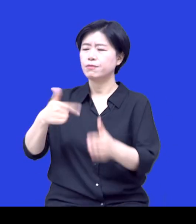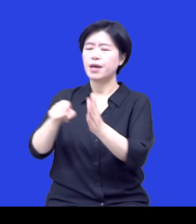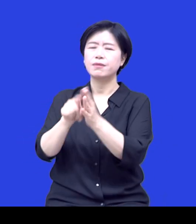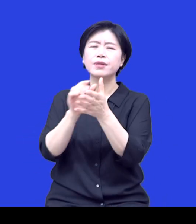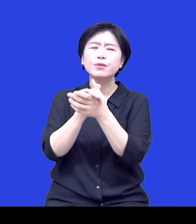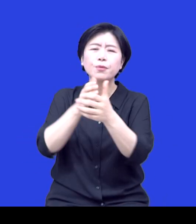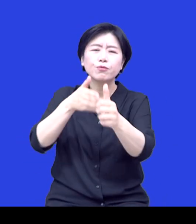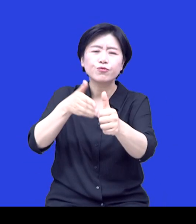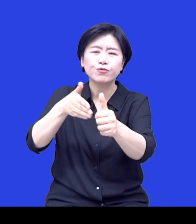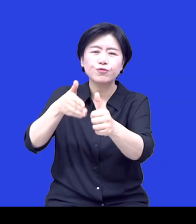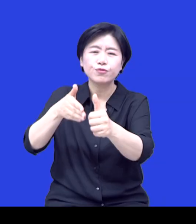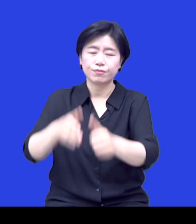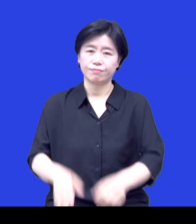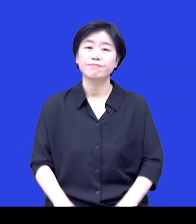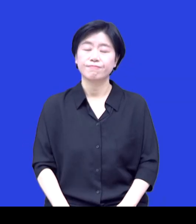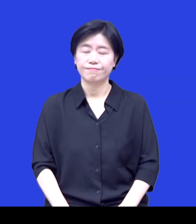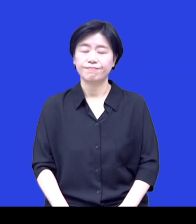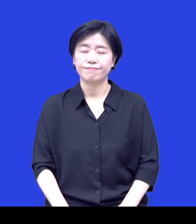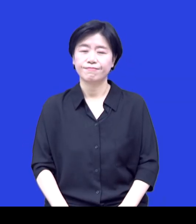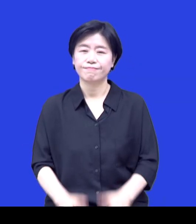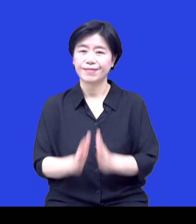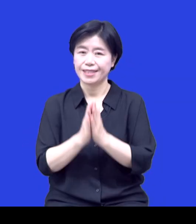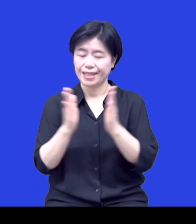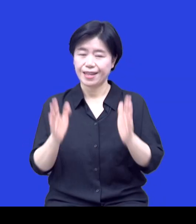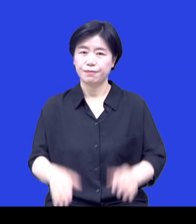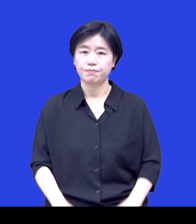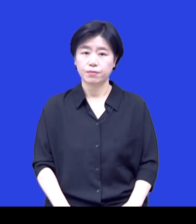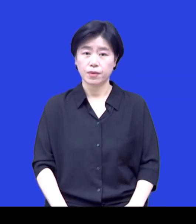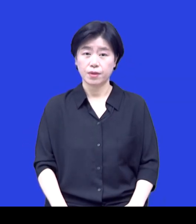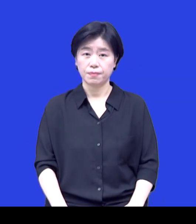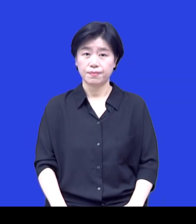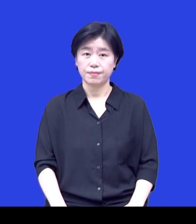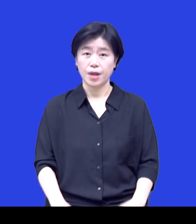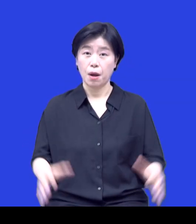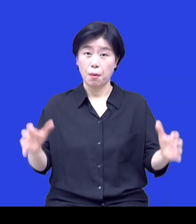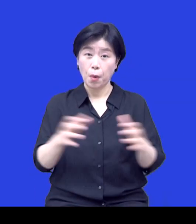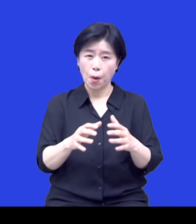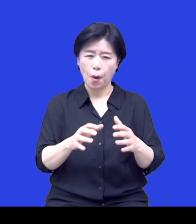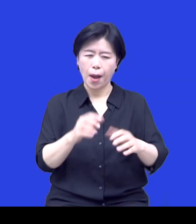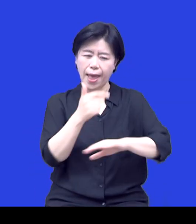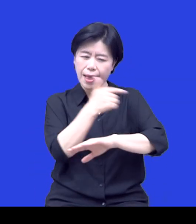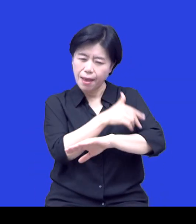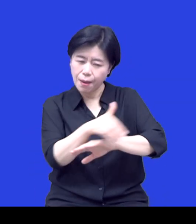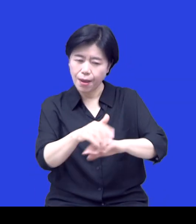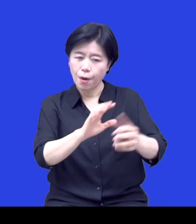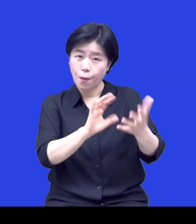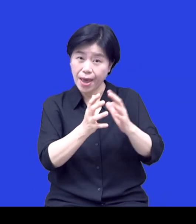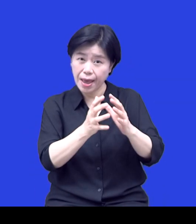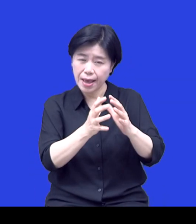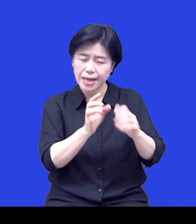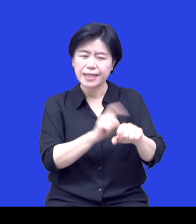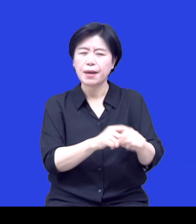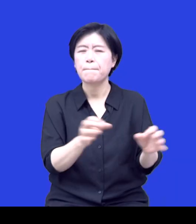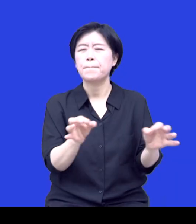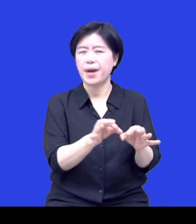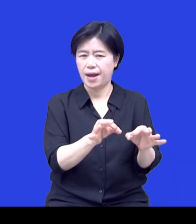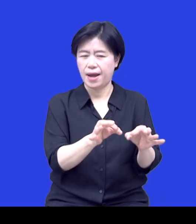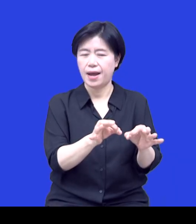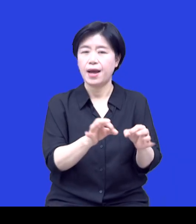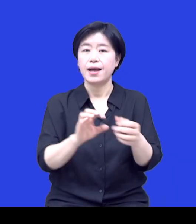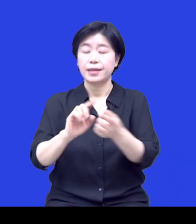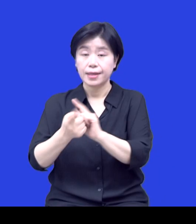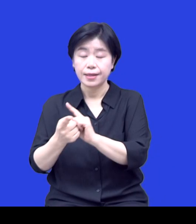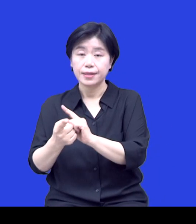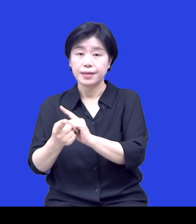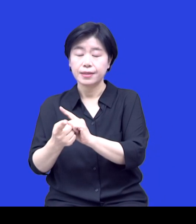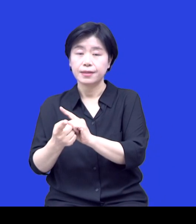주십시오. 교회 곳곳에 기도실 만들고 회의는 짧게 기도는 길게 하는데 기도하는 모든 분들은 이 암송 카드를